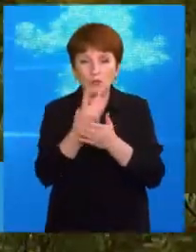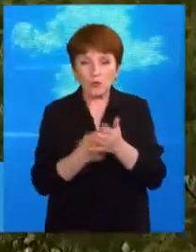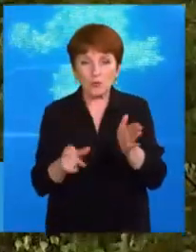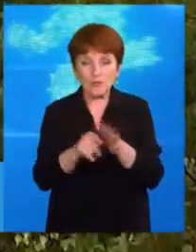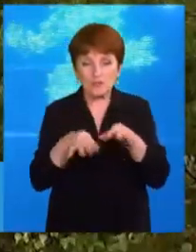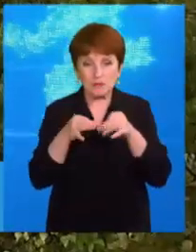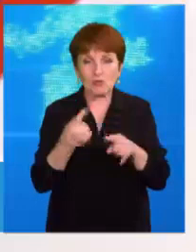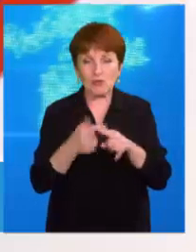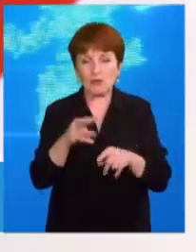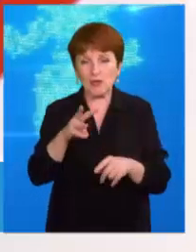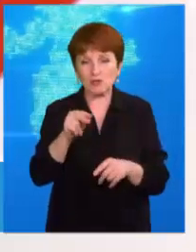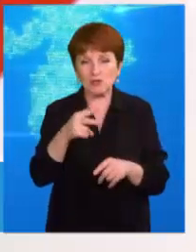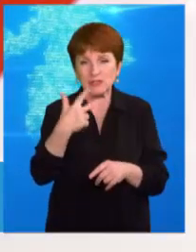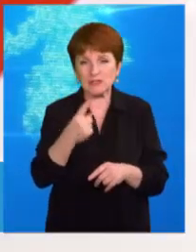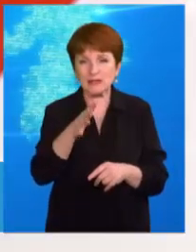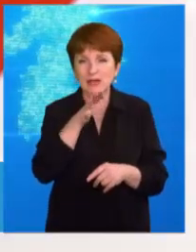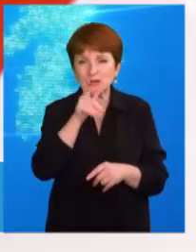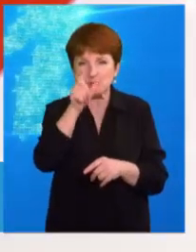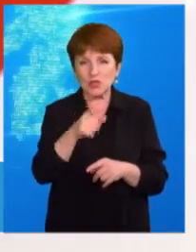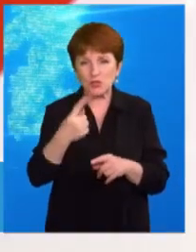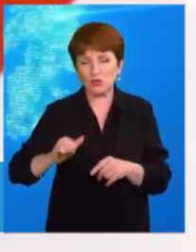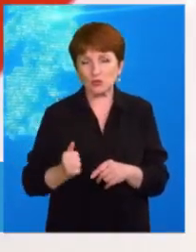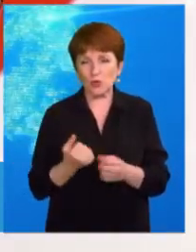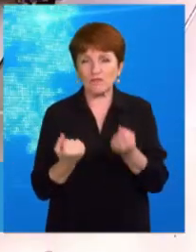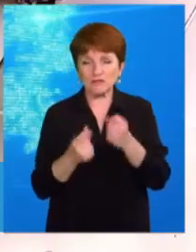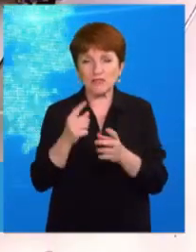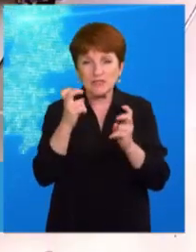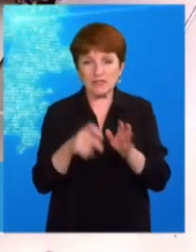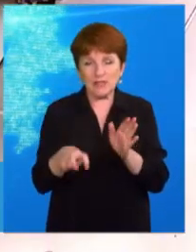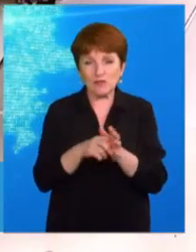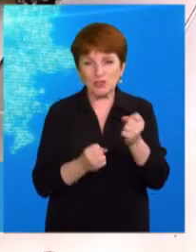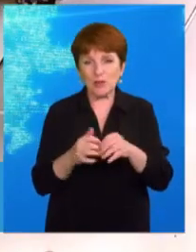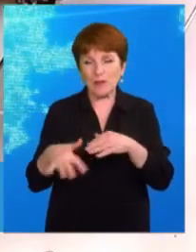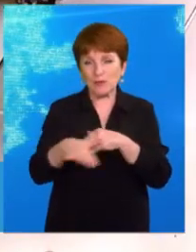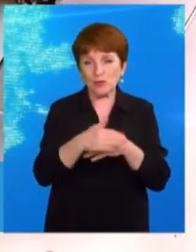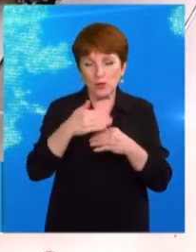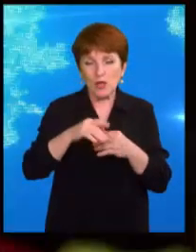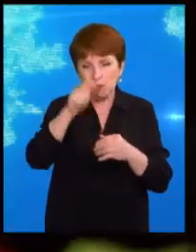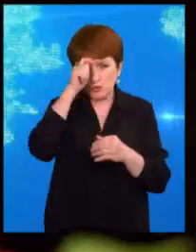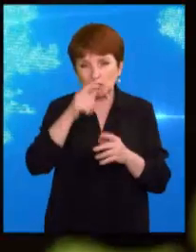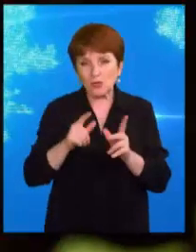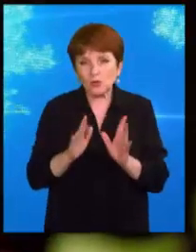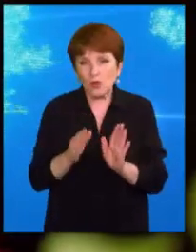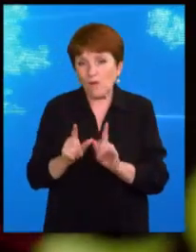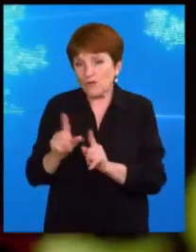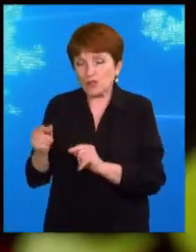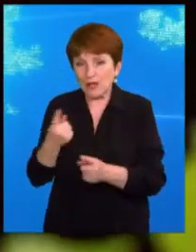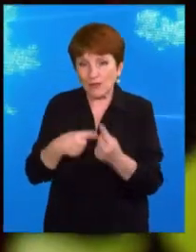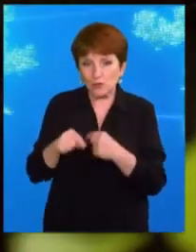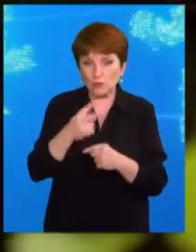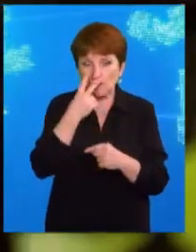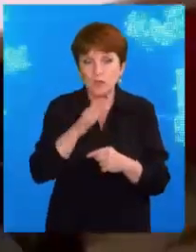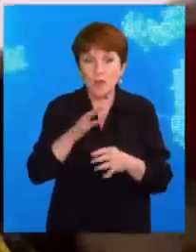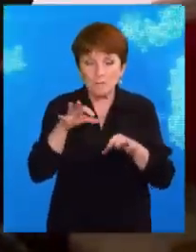По данным МЧС, 31-летняя пассажирка и ее друг-водитель сидели в автомобиле на берегу карьера. Мужчина ненадолго вышел. Когда вернулся, увидел,